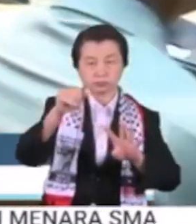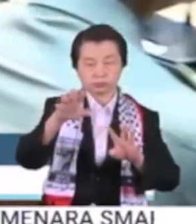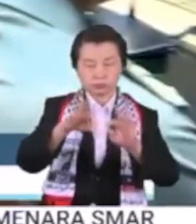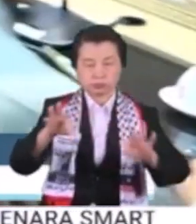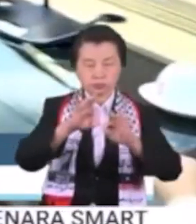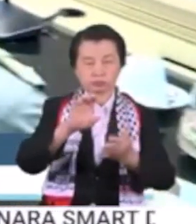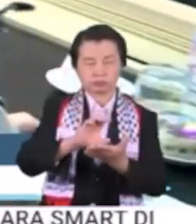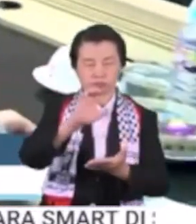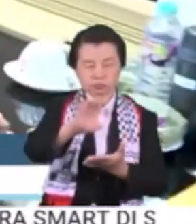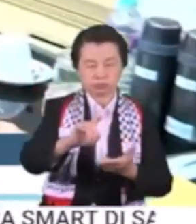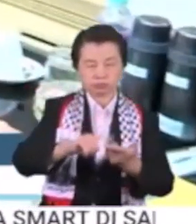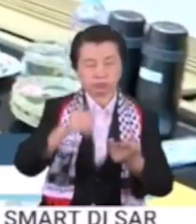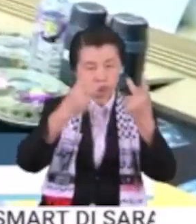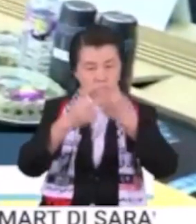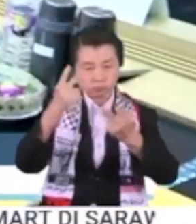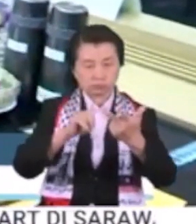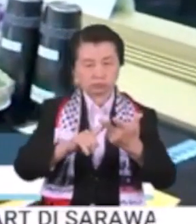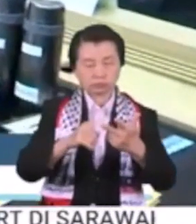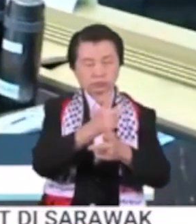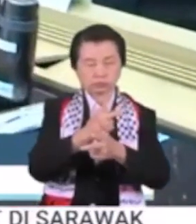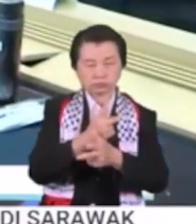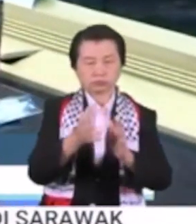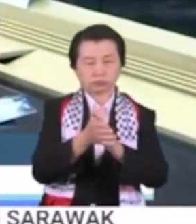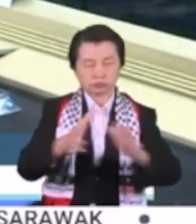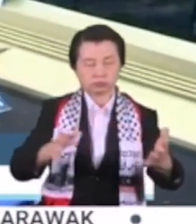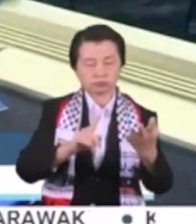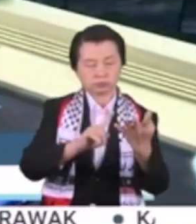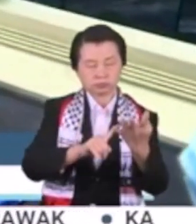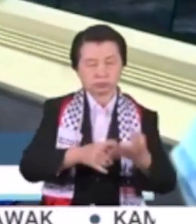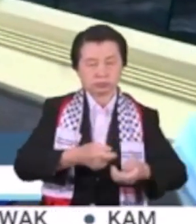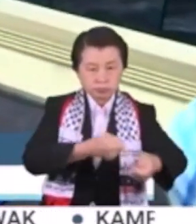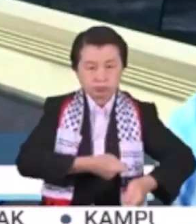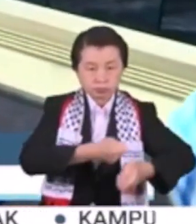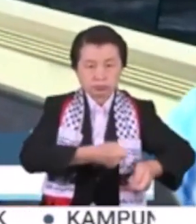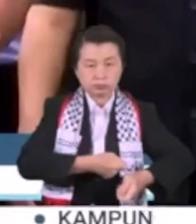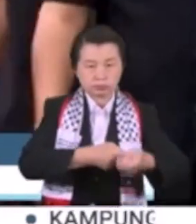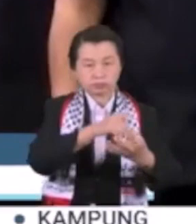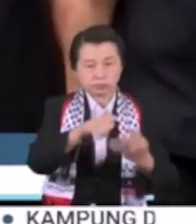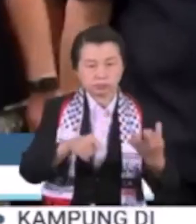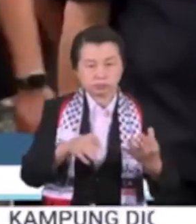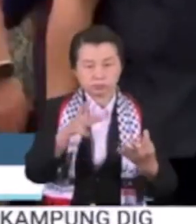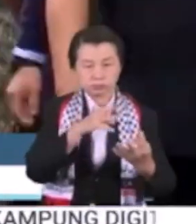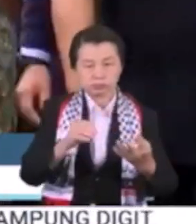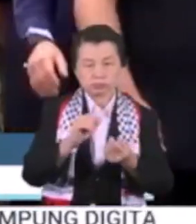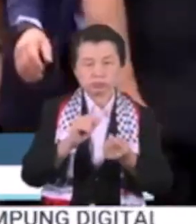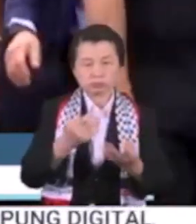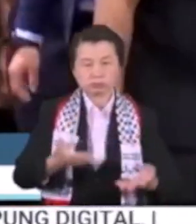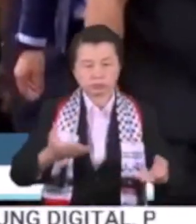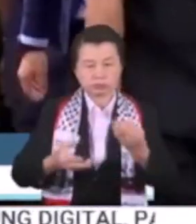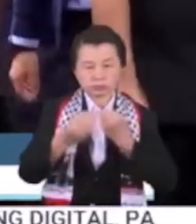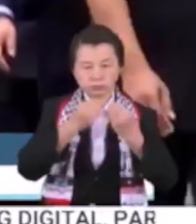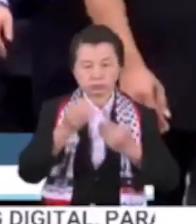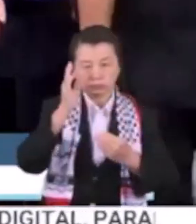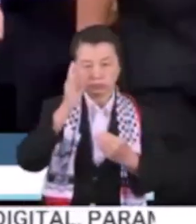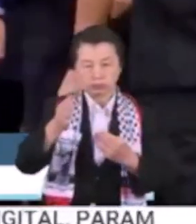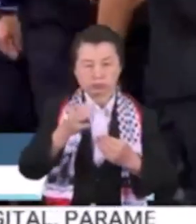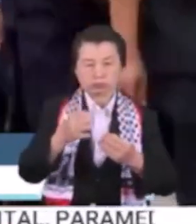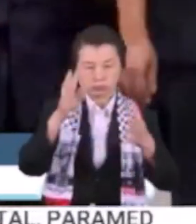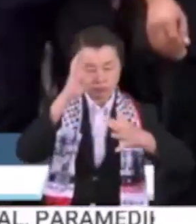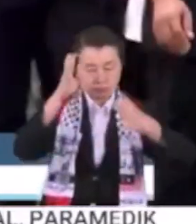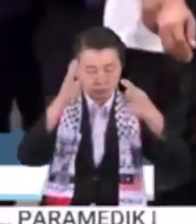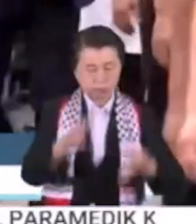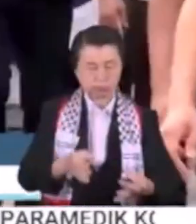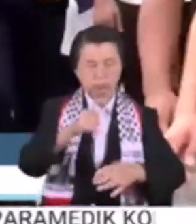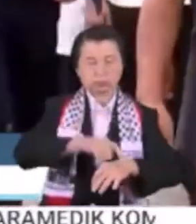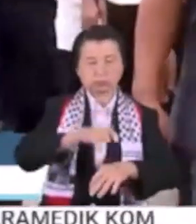iaitu pelaburan, pelancongan, kawalan keselamatan dan pertanian serta sekuriti makanan dijangka akan diputuskan